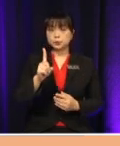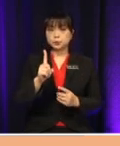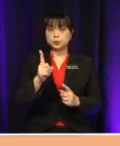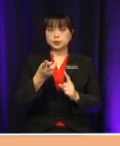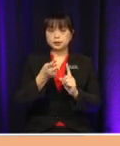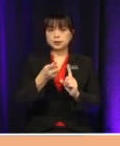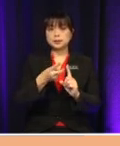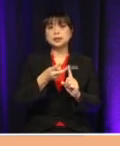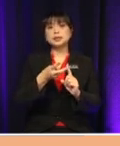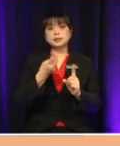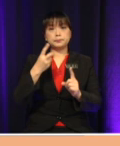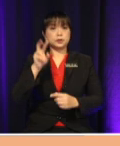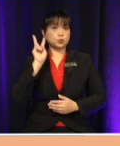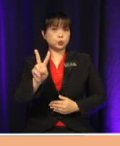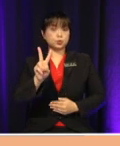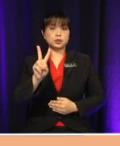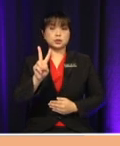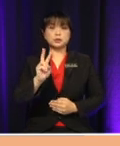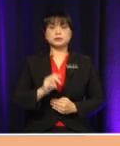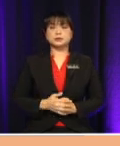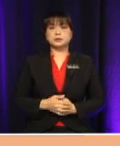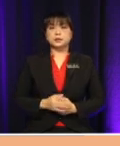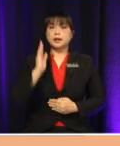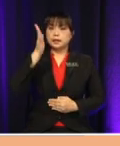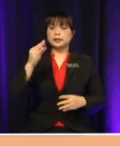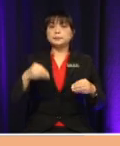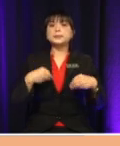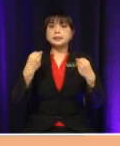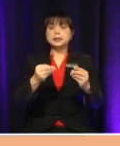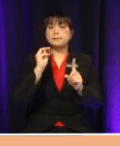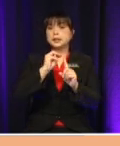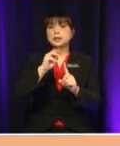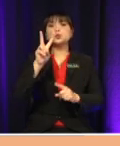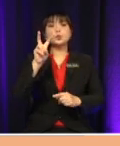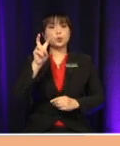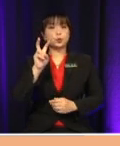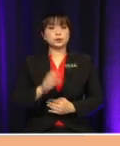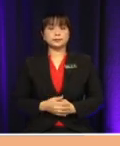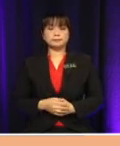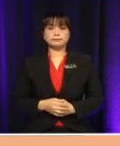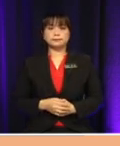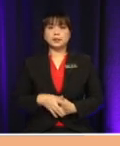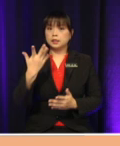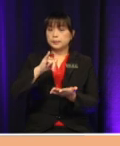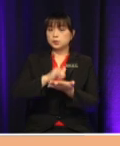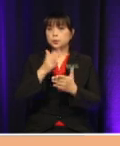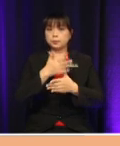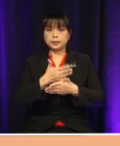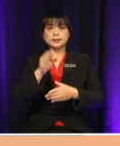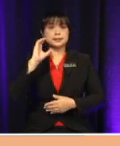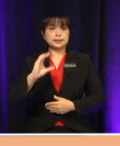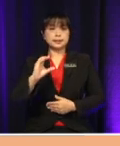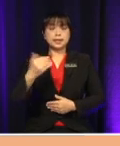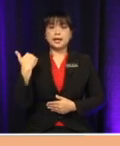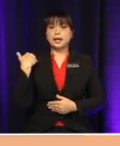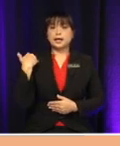diberikan seumur hidup mempunyai pilihan dia akan memberi marka 20 markas kemudian bahagian si pula 20 marka adalah